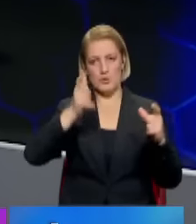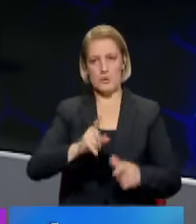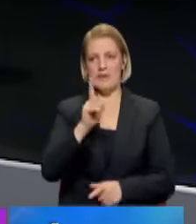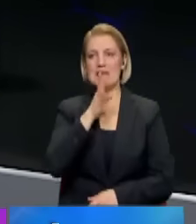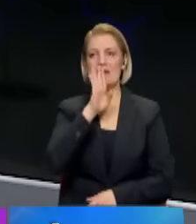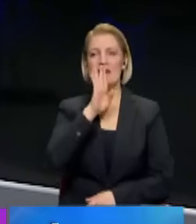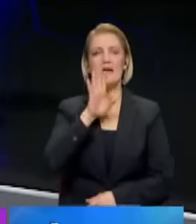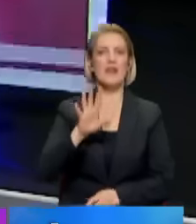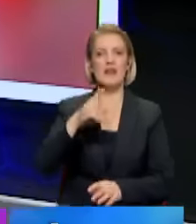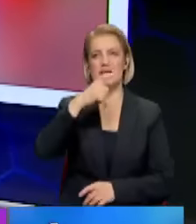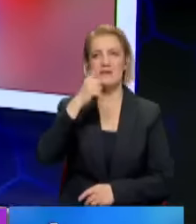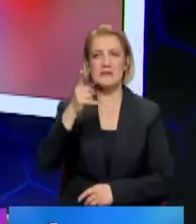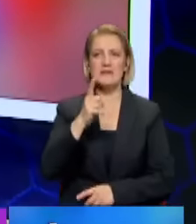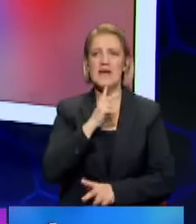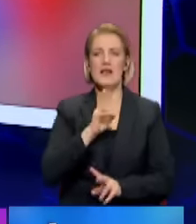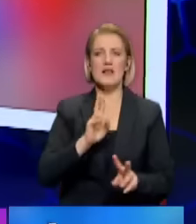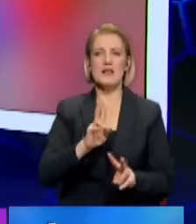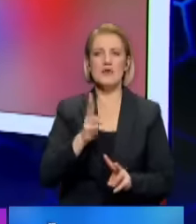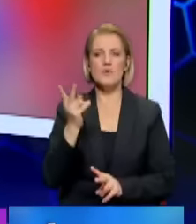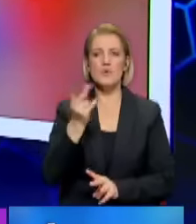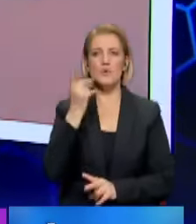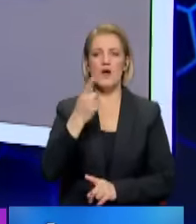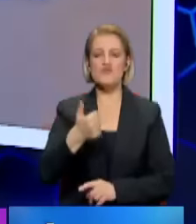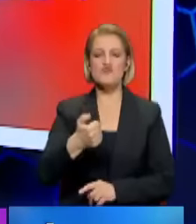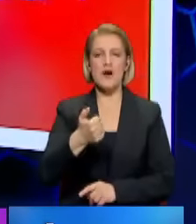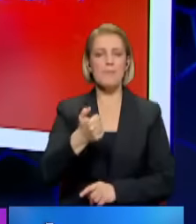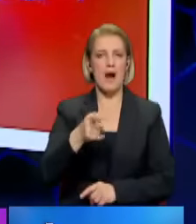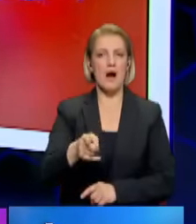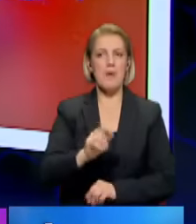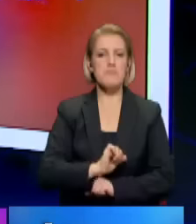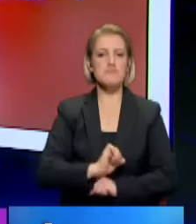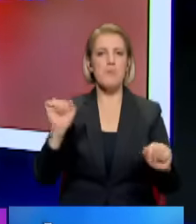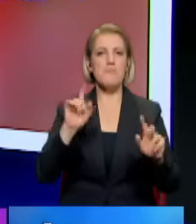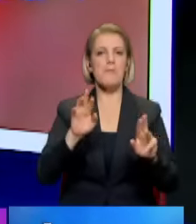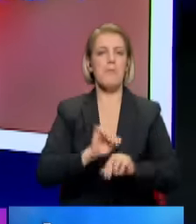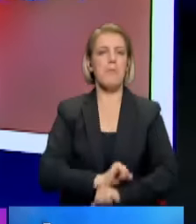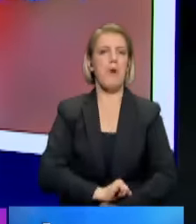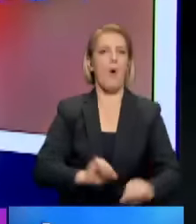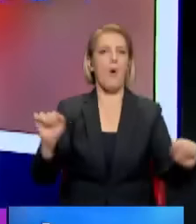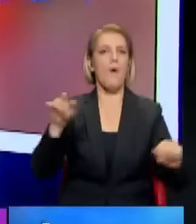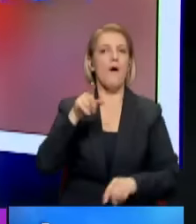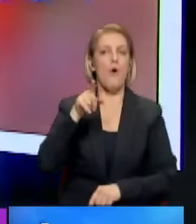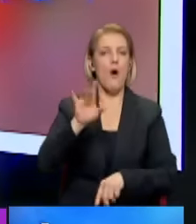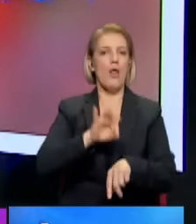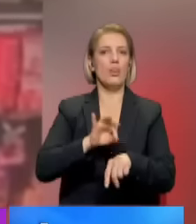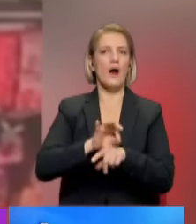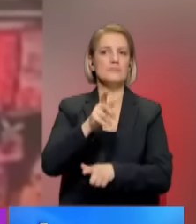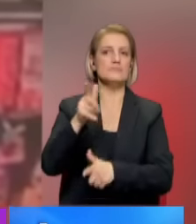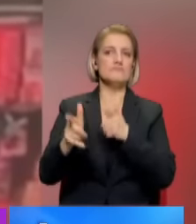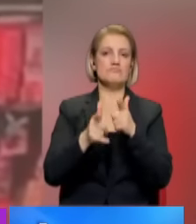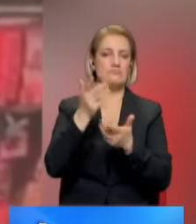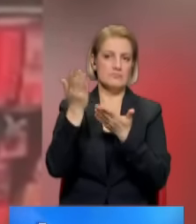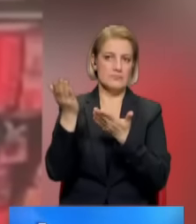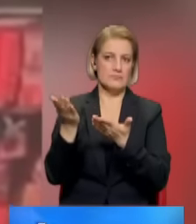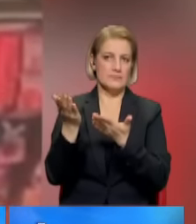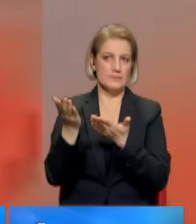bir ısıtıcının önünde unutulan çakmak gazı bomba gibi patladı. Ve o anların görüntüleri şimdi